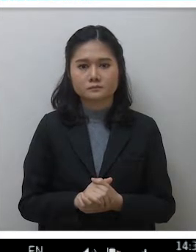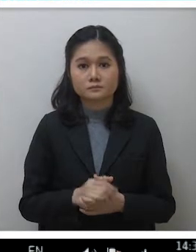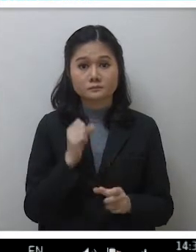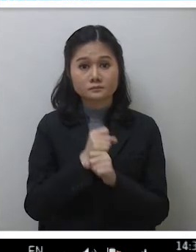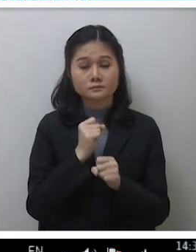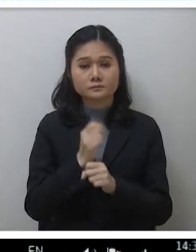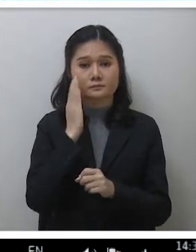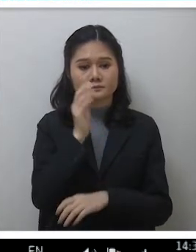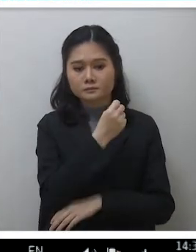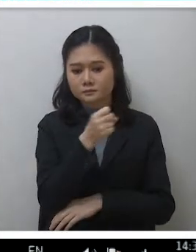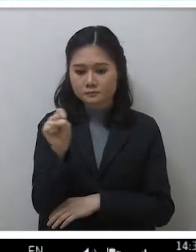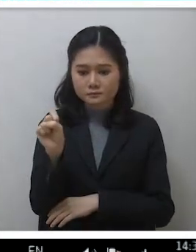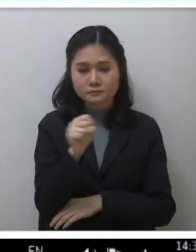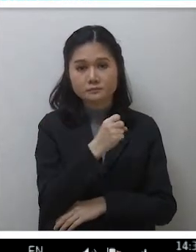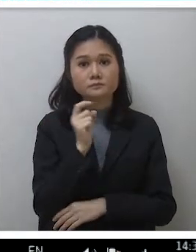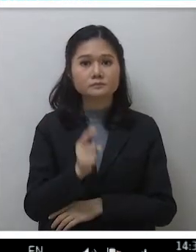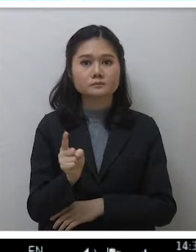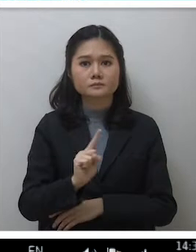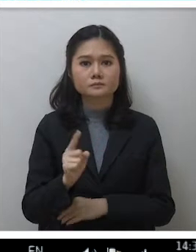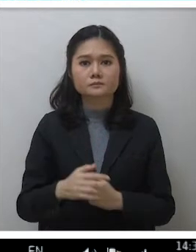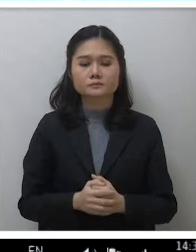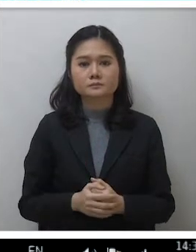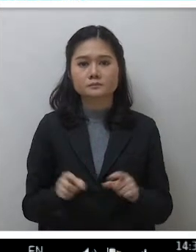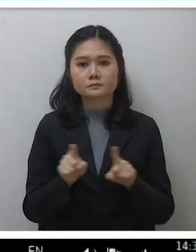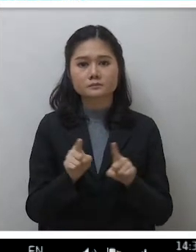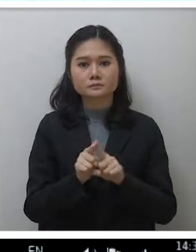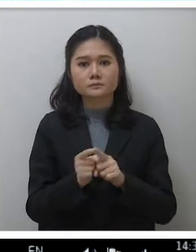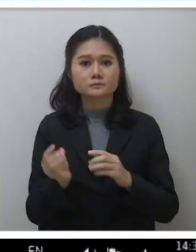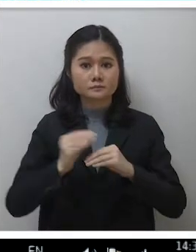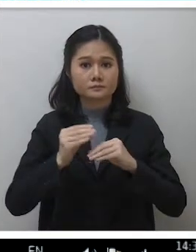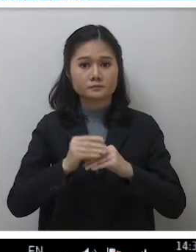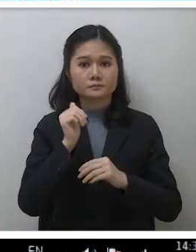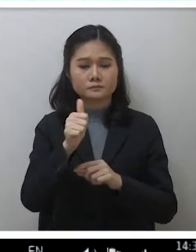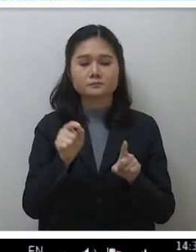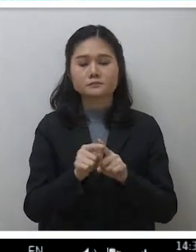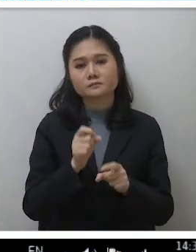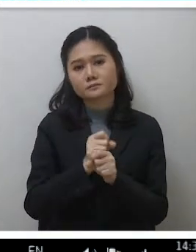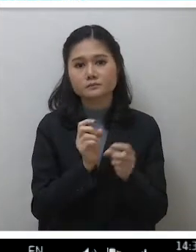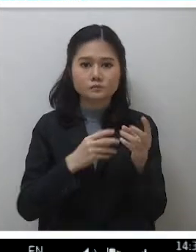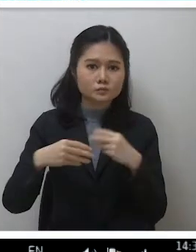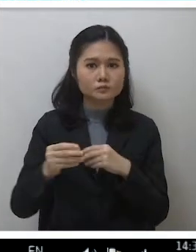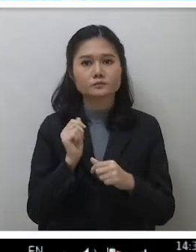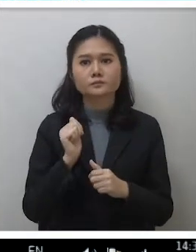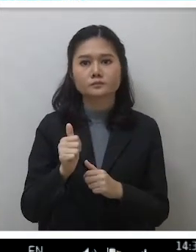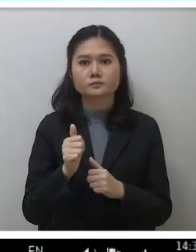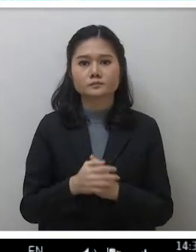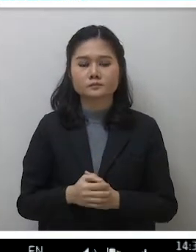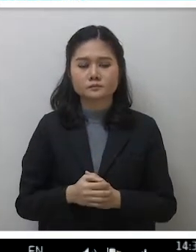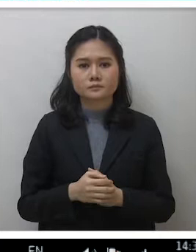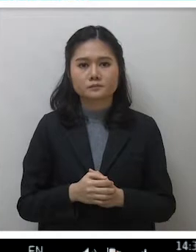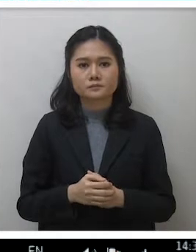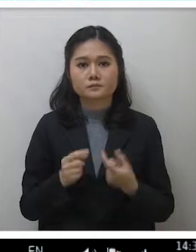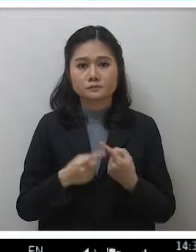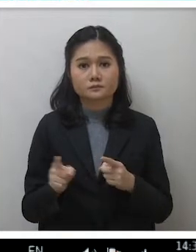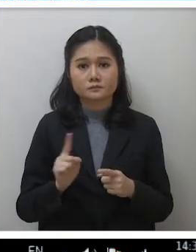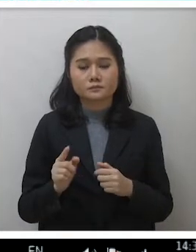การทำหน้าหันซ้ายหันขวาเนี่ยจริงๆแล้วก็มันก็ยังมีการแทรกเข้าไปได้อีกให้มันนุ่มนวลได้กว่านี้อีกนะครับ